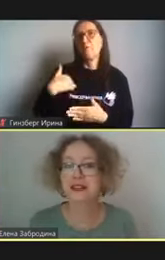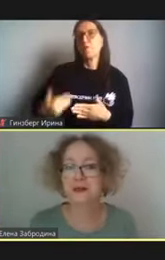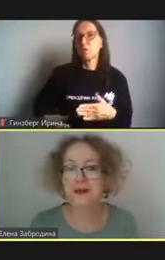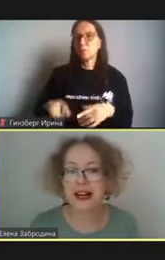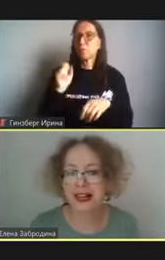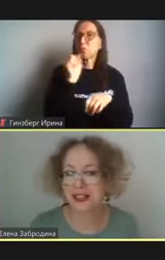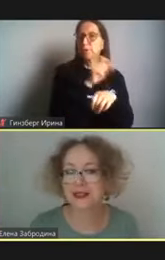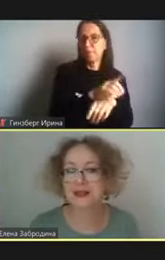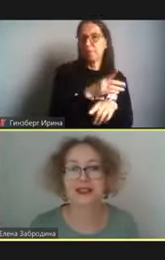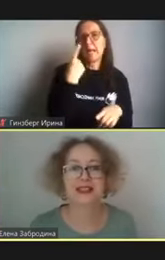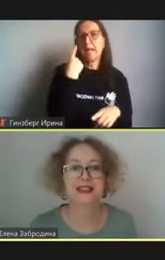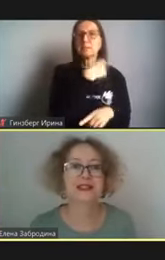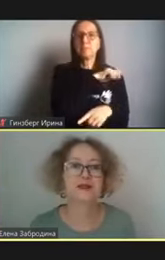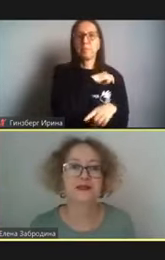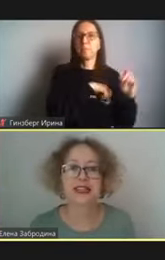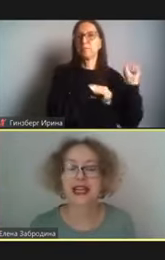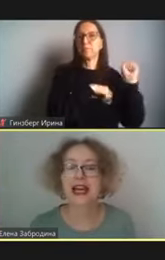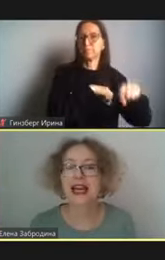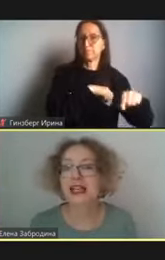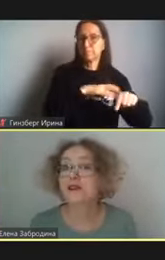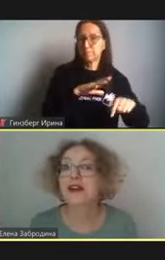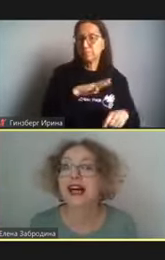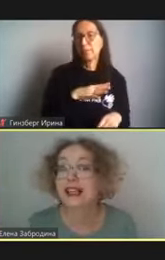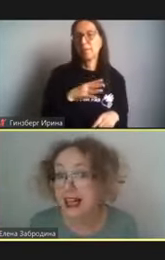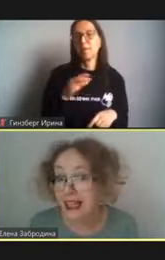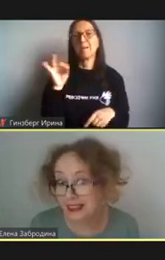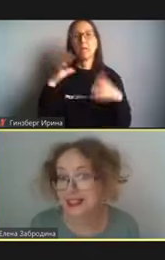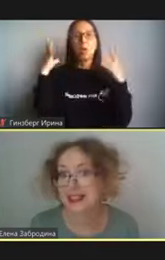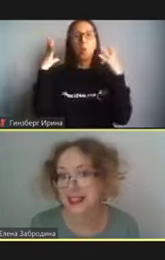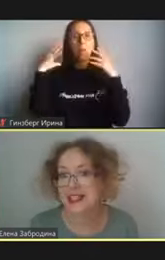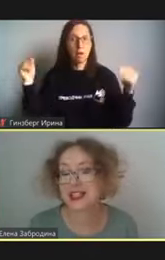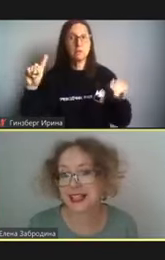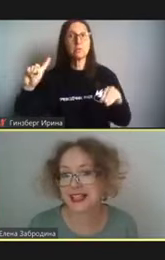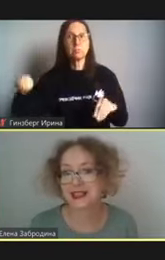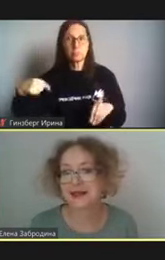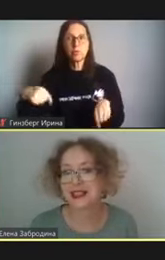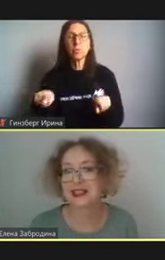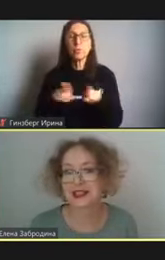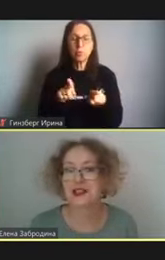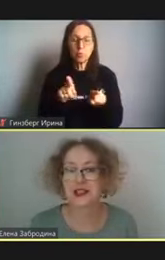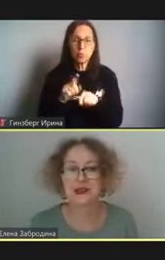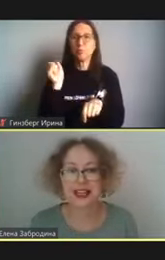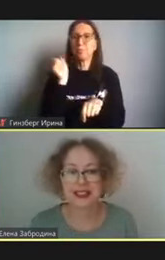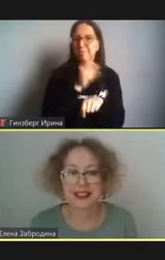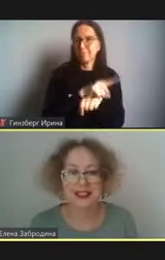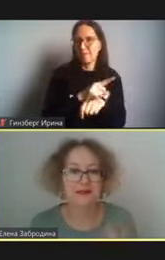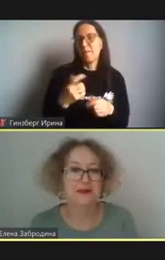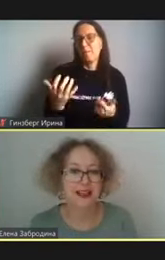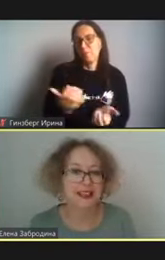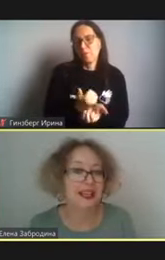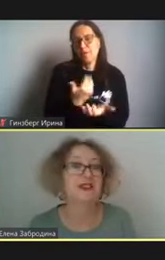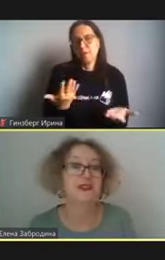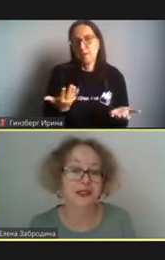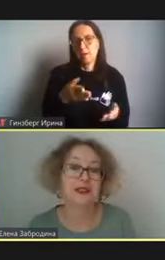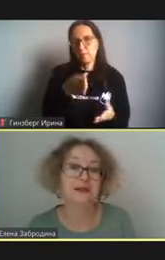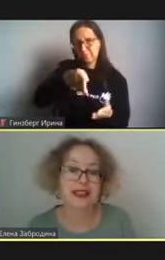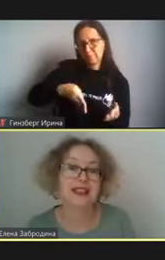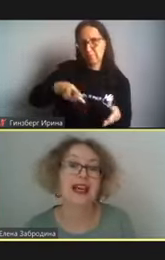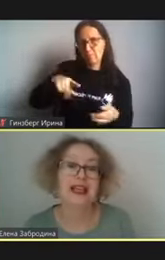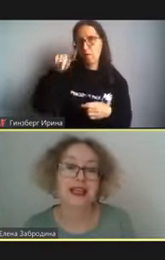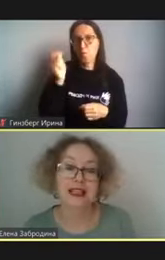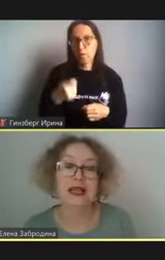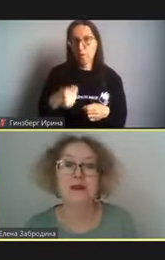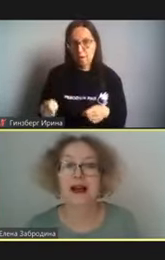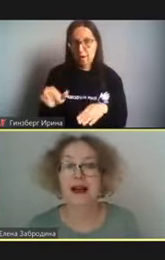их и в Испании в 17 веке, и в Голландии даже. Да, несмотря на то, что вот казалось бы война, но тем не